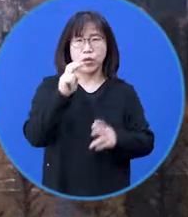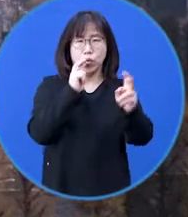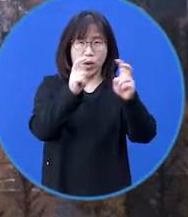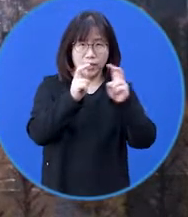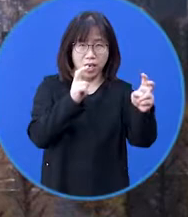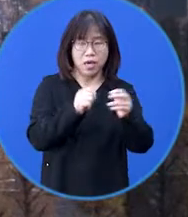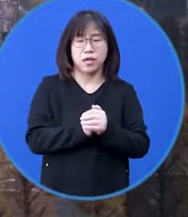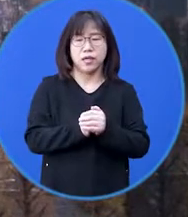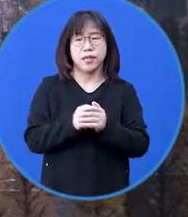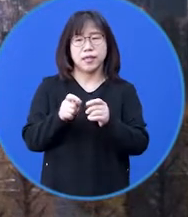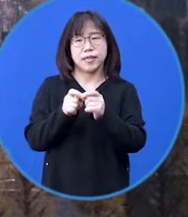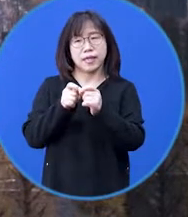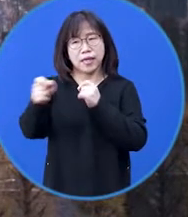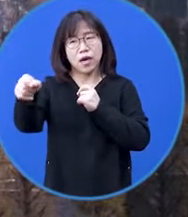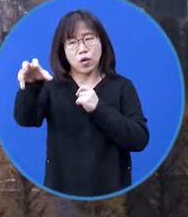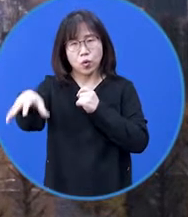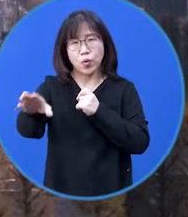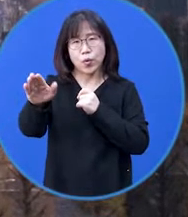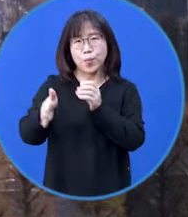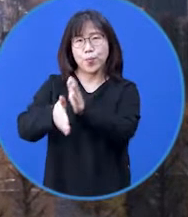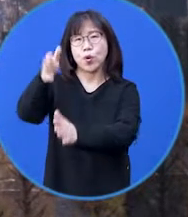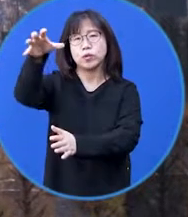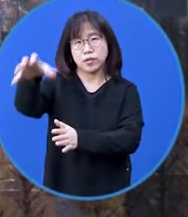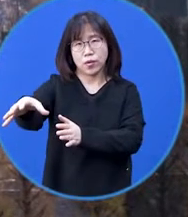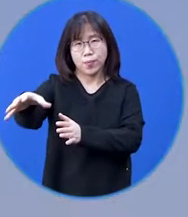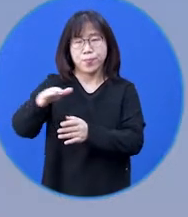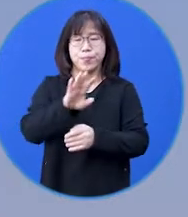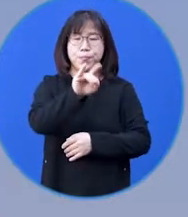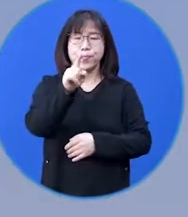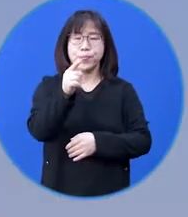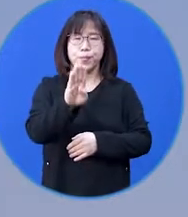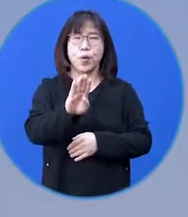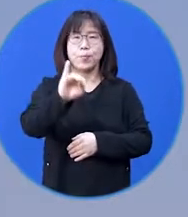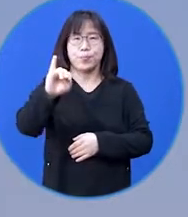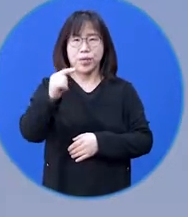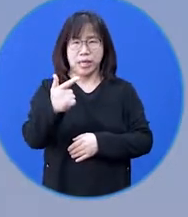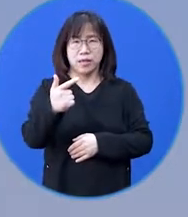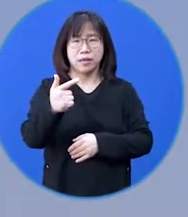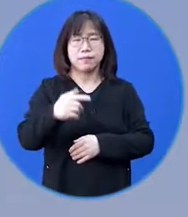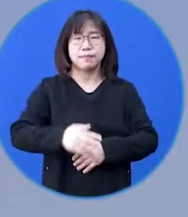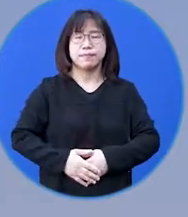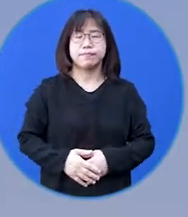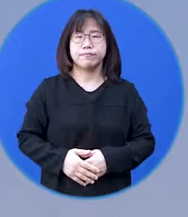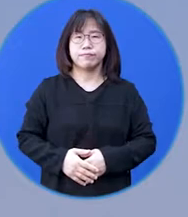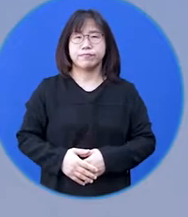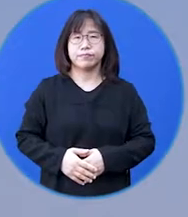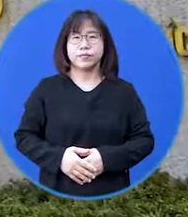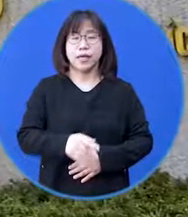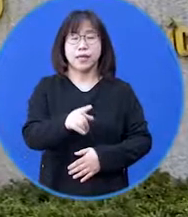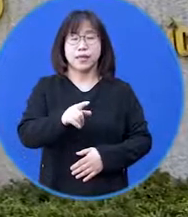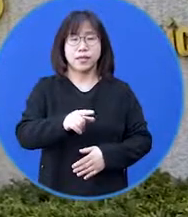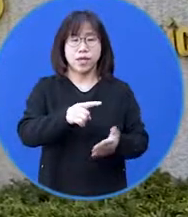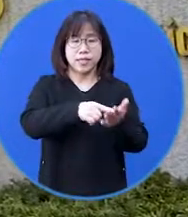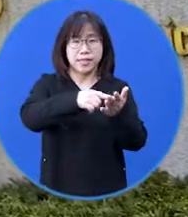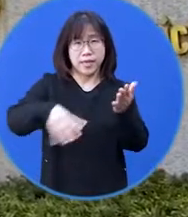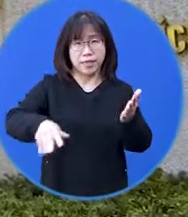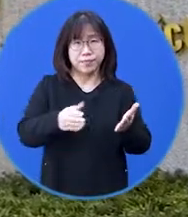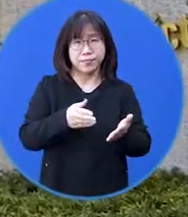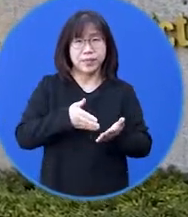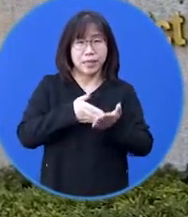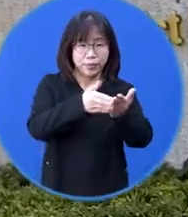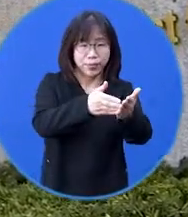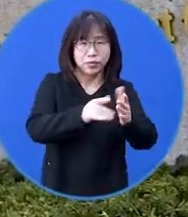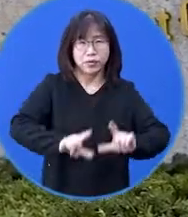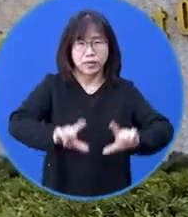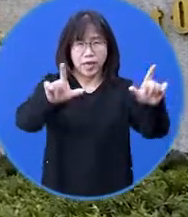선포된 타 지역에 본점을 둔 지역 내 기업 18개 법인입니다. 강서구는 납부 기한을 직권으로 연장함에